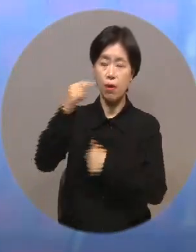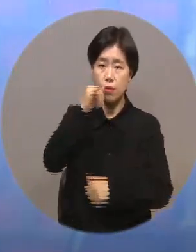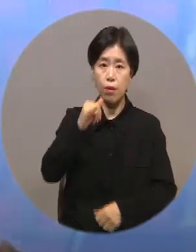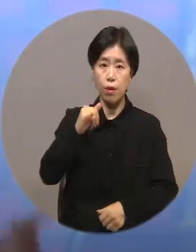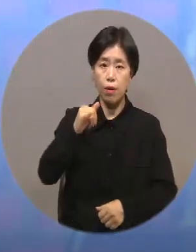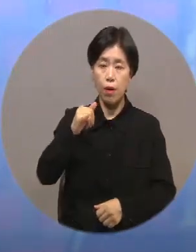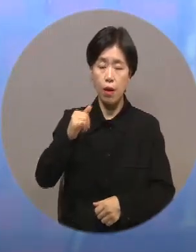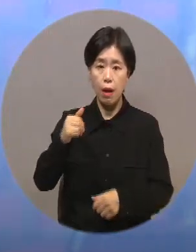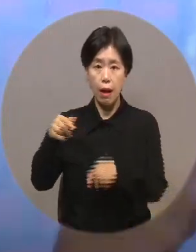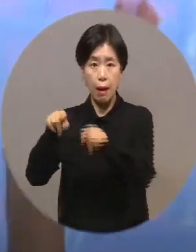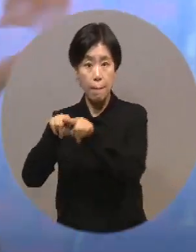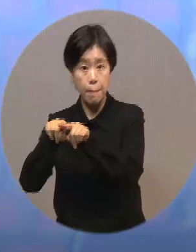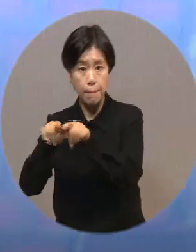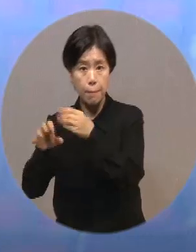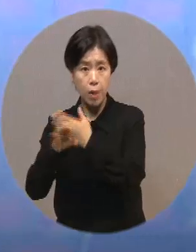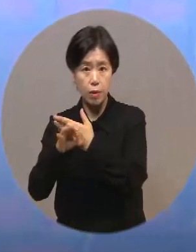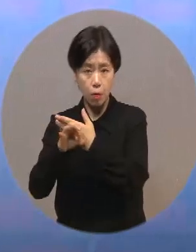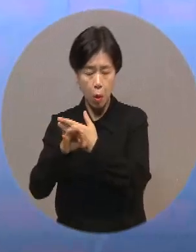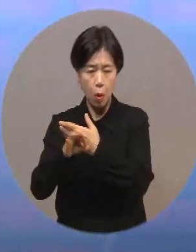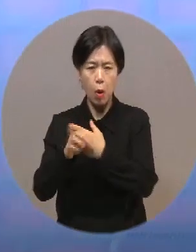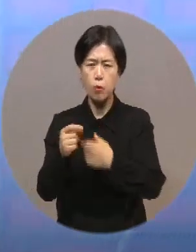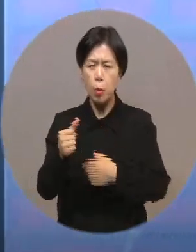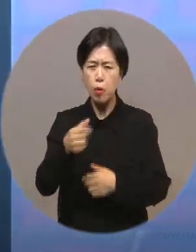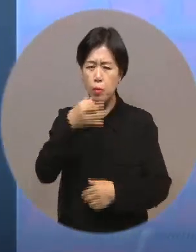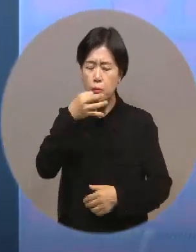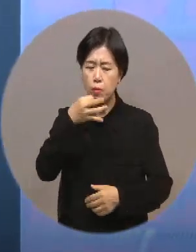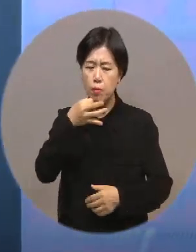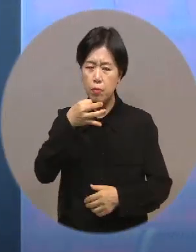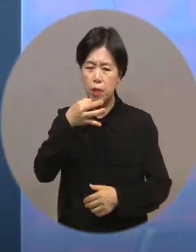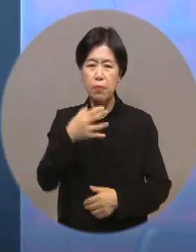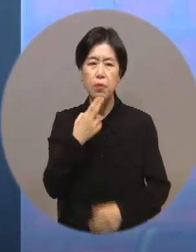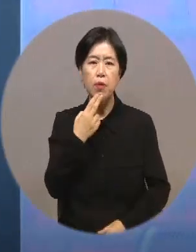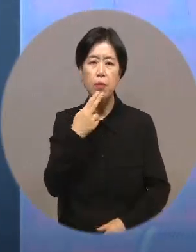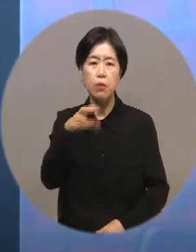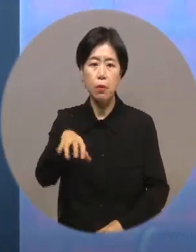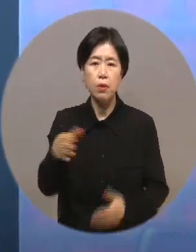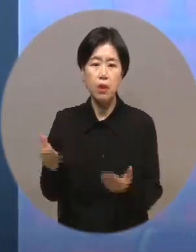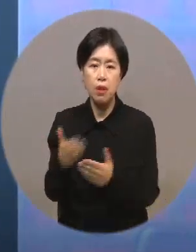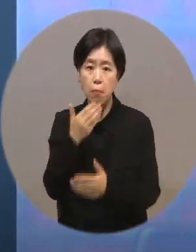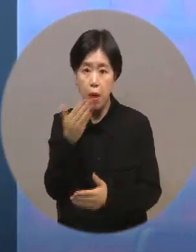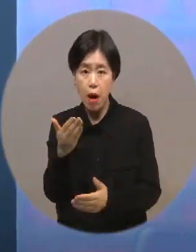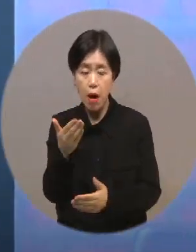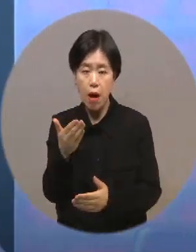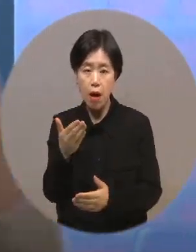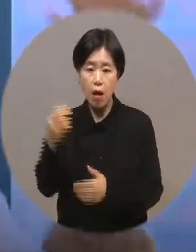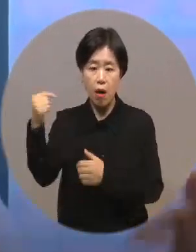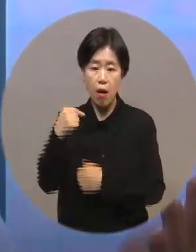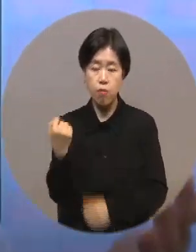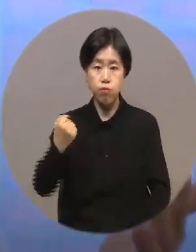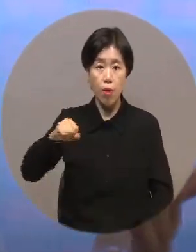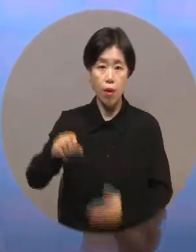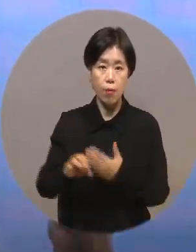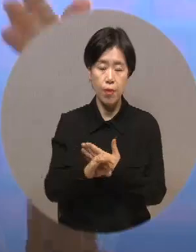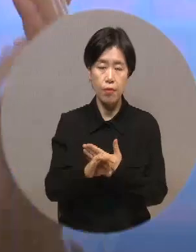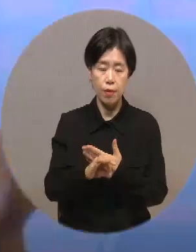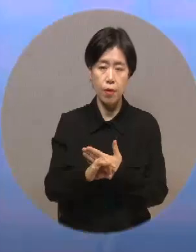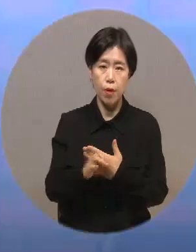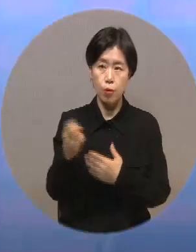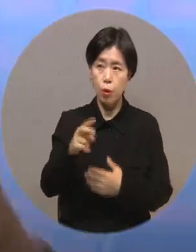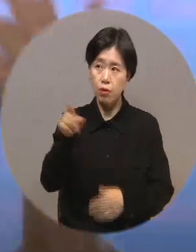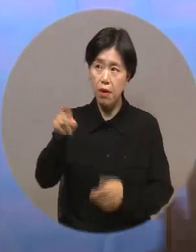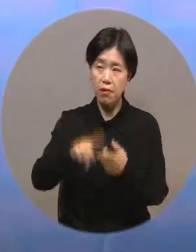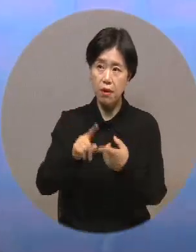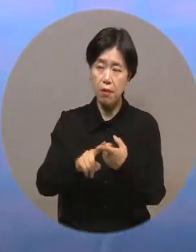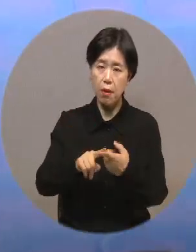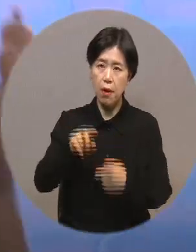배치되고 들어주지 않으면 더 힘든 대로 배치되는 거예요. 그러면 거기서 못 버텨서 문제 제기를 하면 그